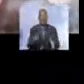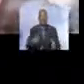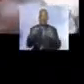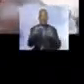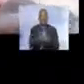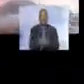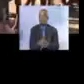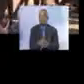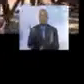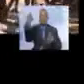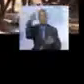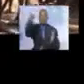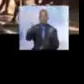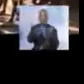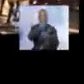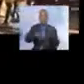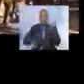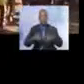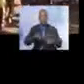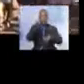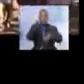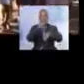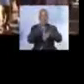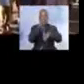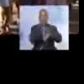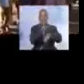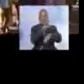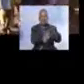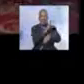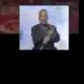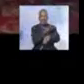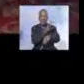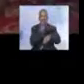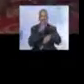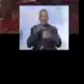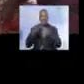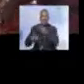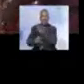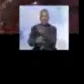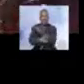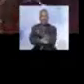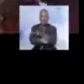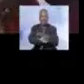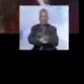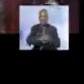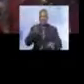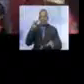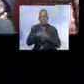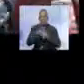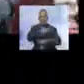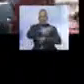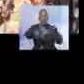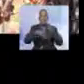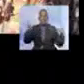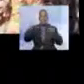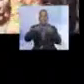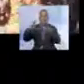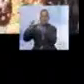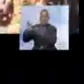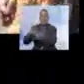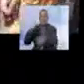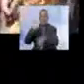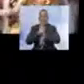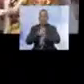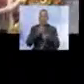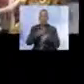la rougeole pour les enfants de 6 mois à 9 ans, tenue du 23 au 30 novembre dernier. Une campagne associée à l'administration des déparasitants des